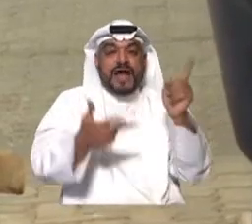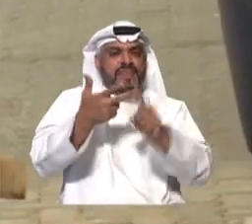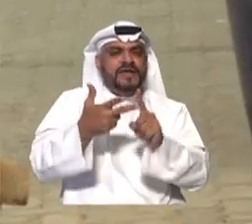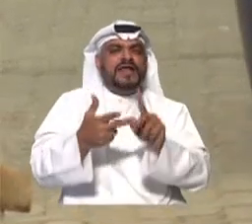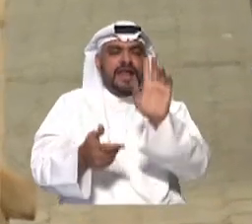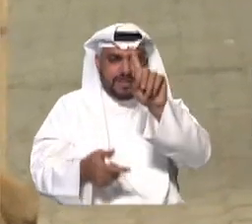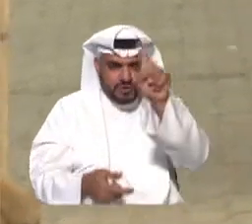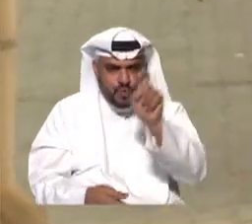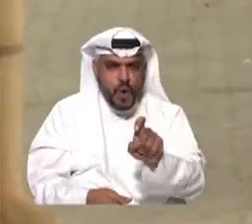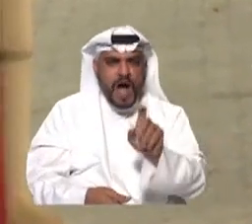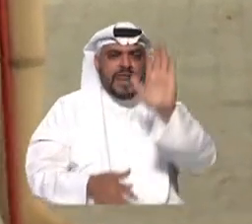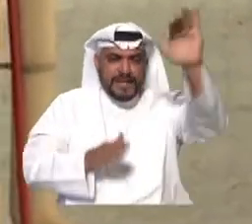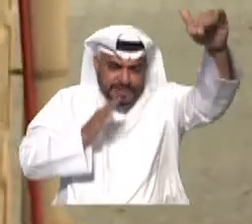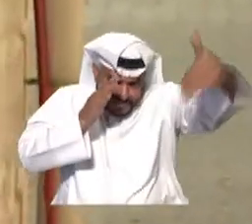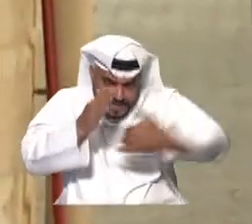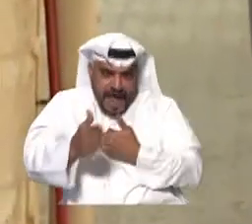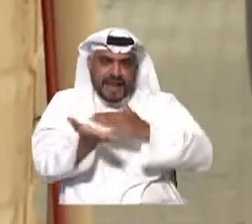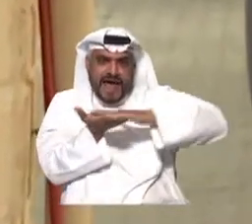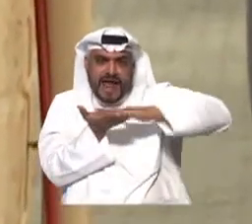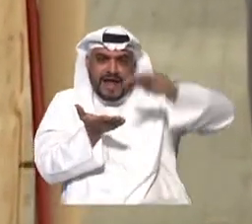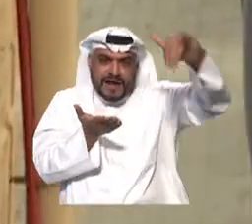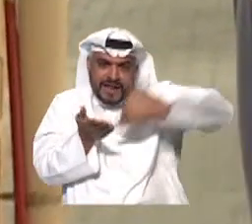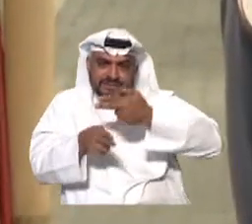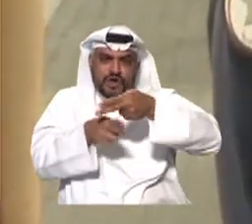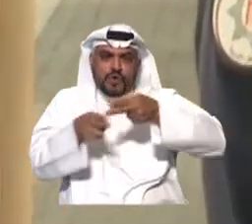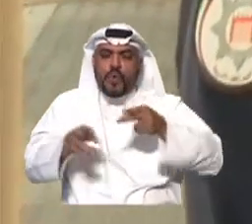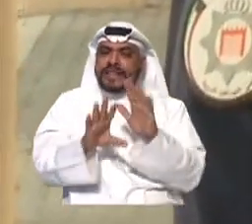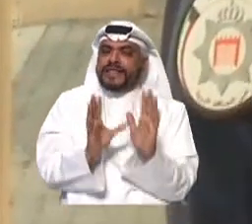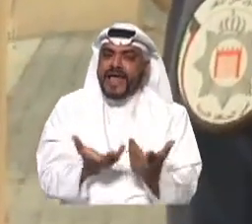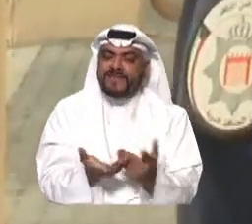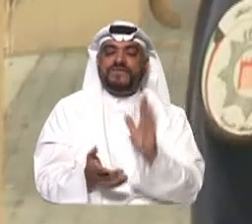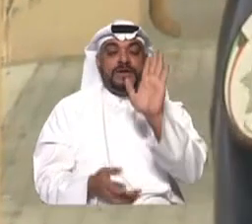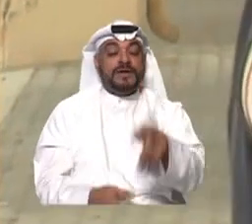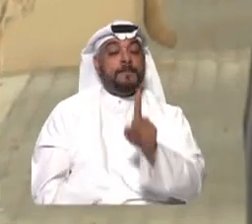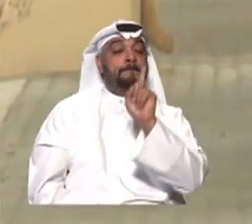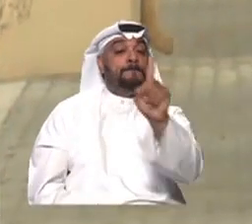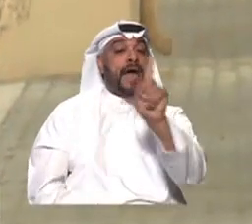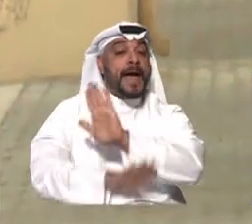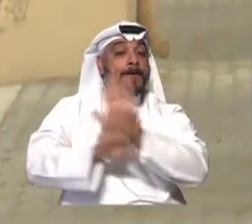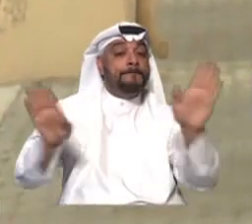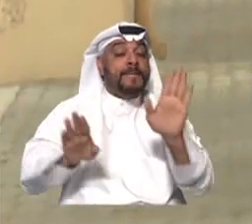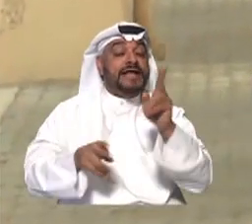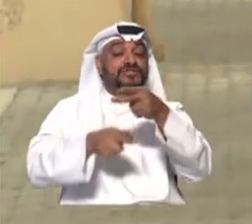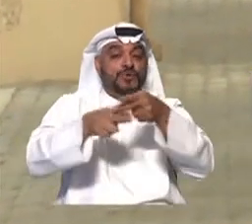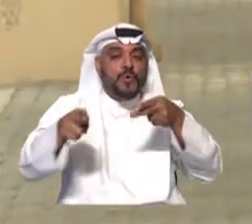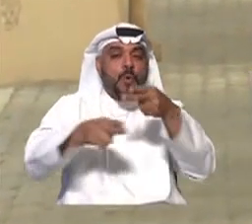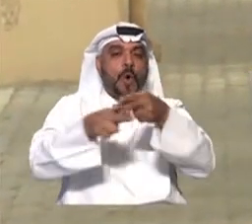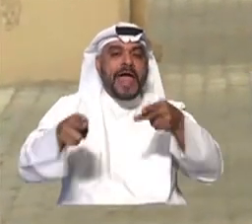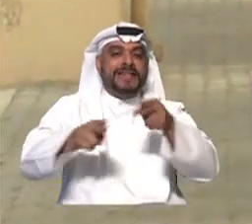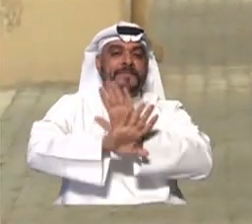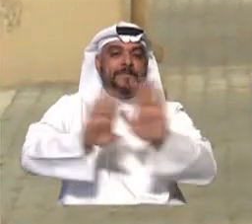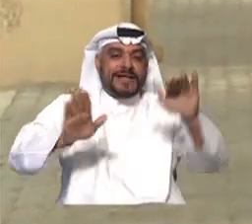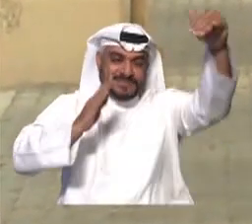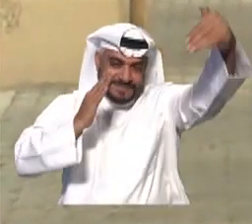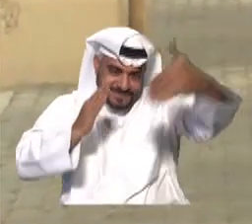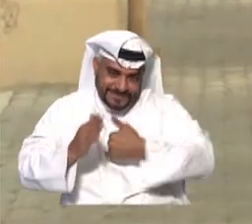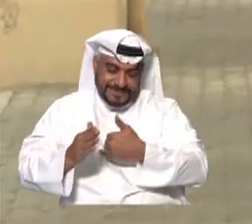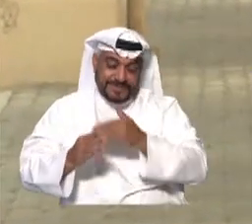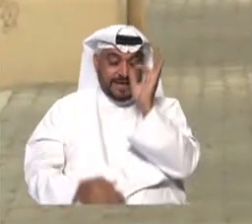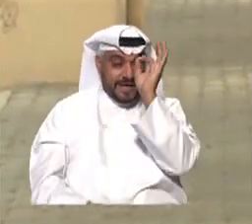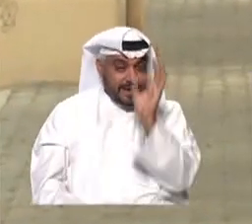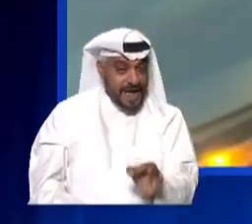للمشاهدين. بالنسبه للدخول، الدخول فقط يقتصر على المواطن الكويتي وغاربه من الدرجه الاولى،